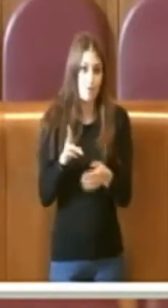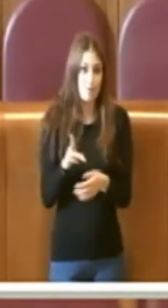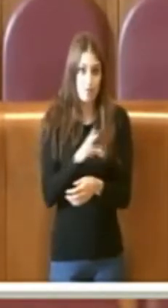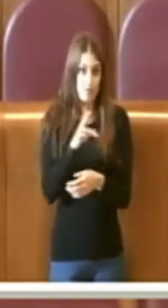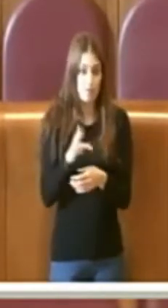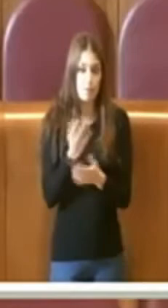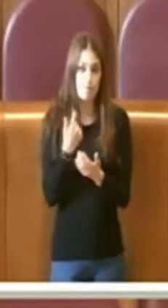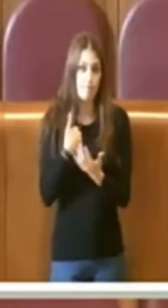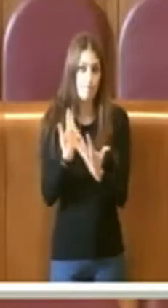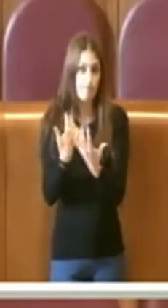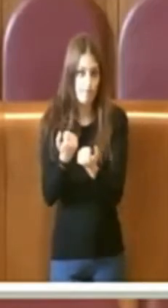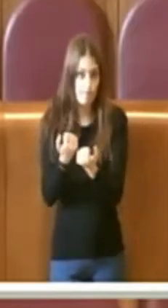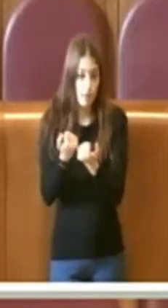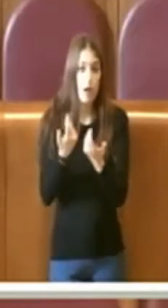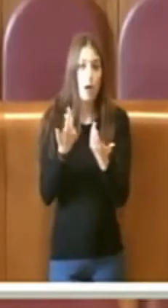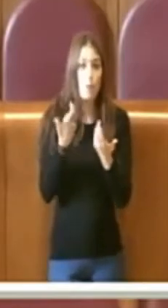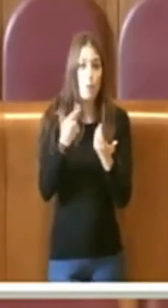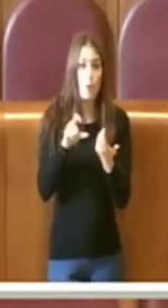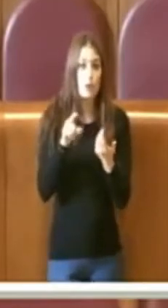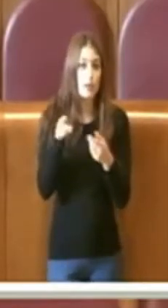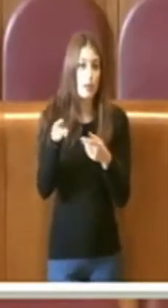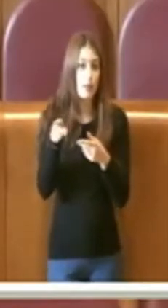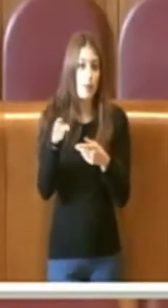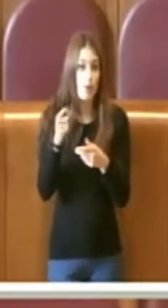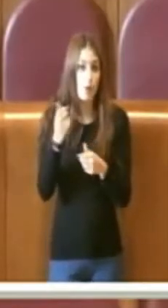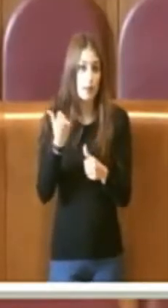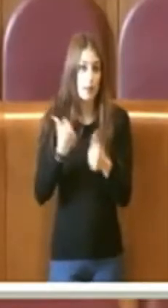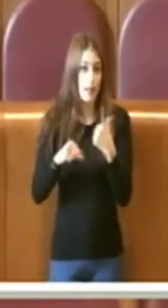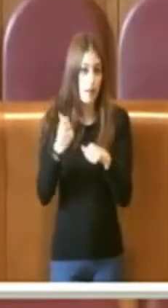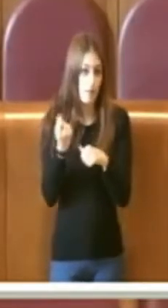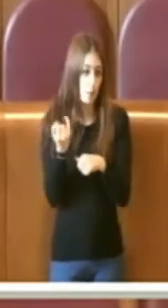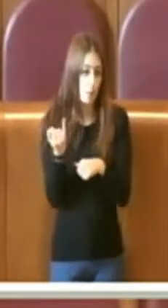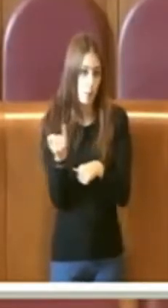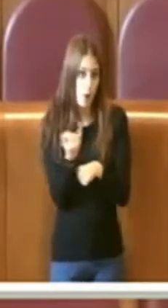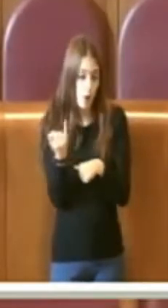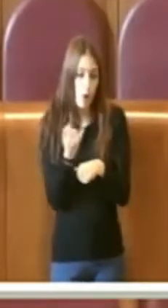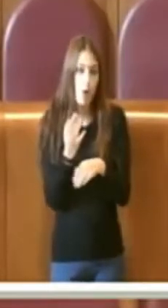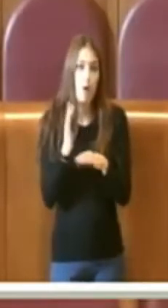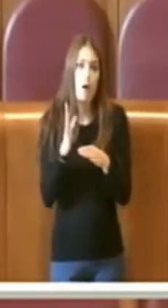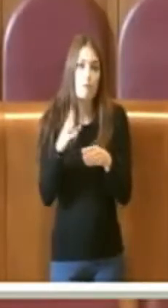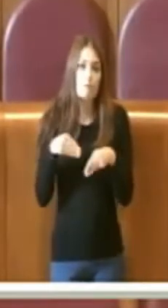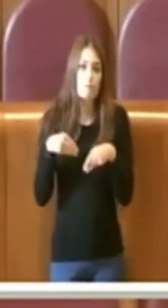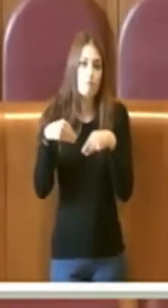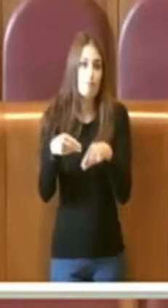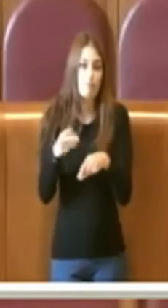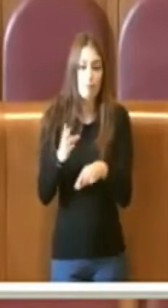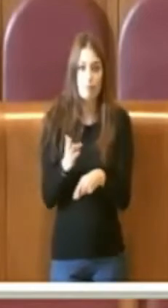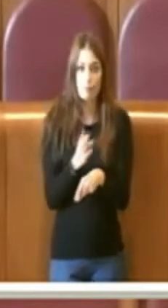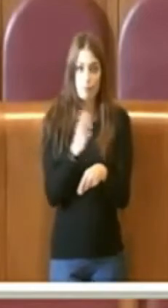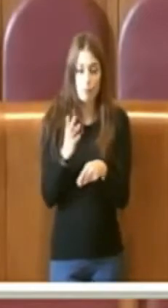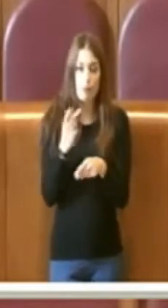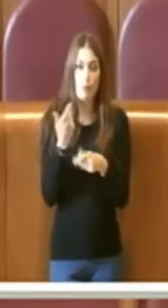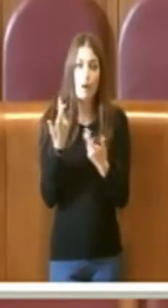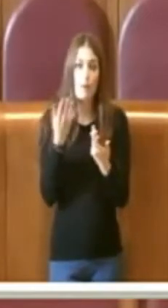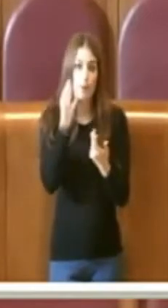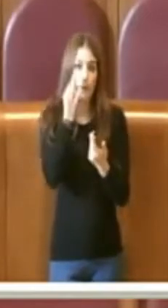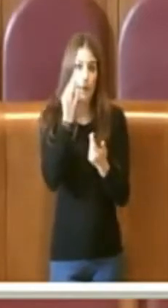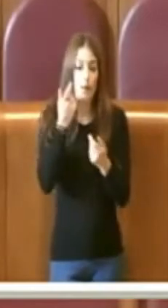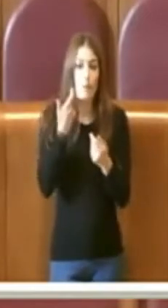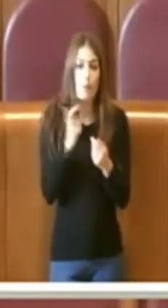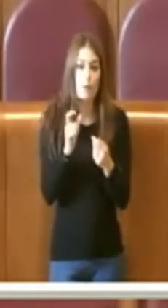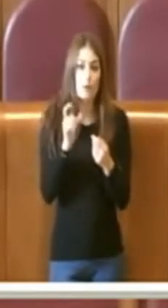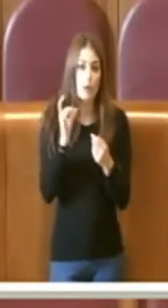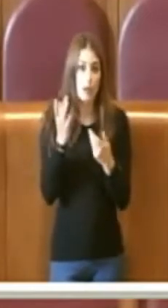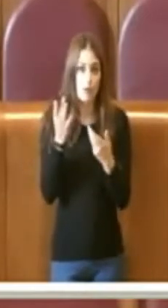dovuto purtroppo subire un piccolo intervento, però non gli è stato possibile venire qui in persona perché altrimenti